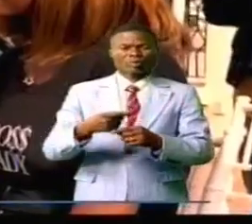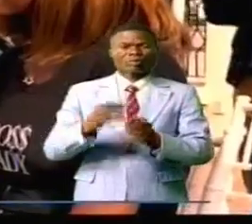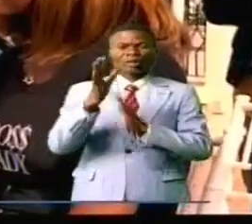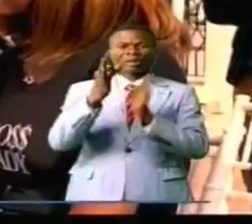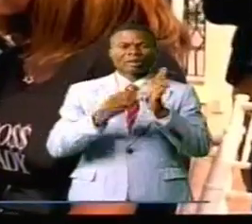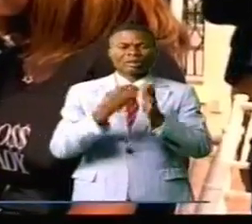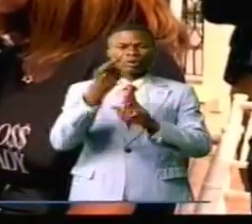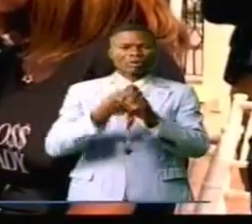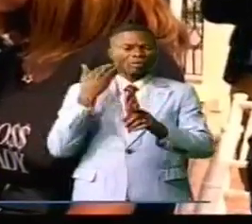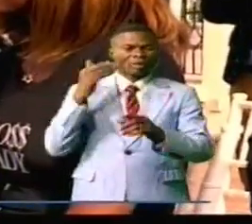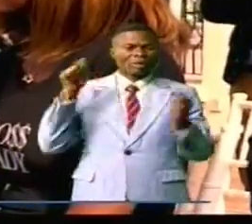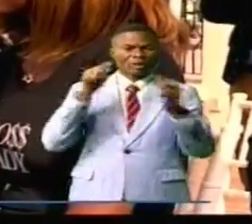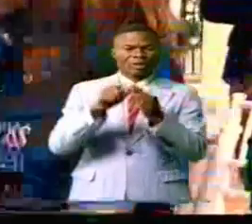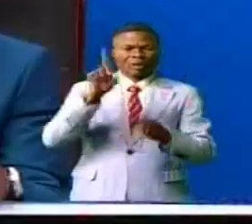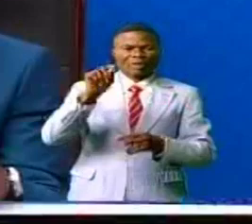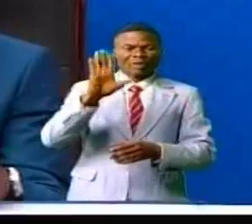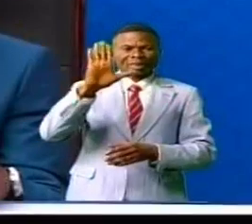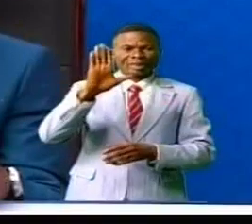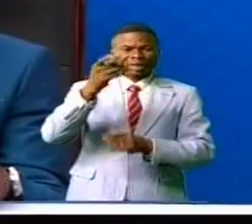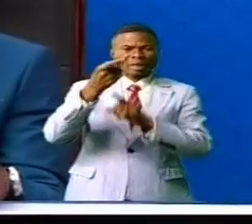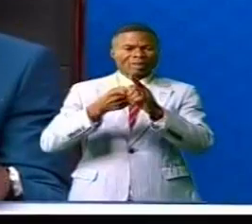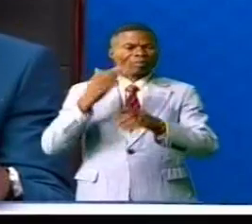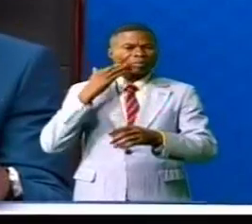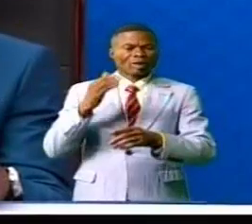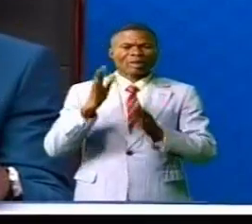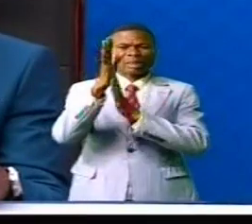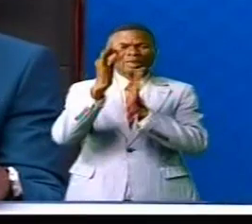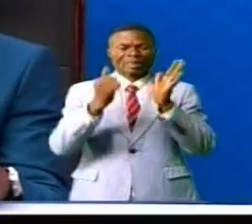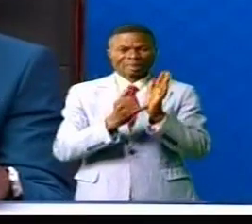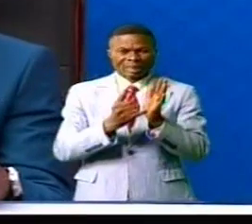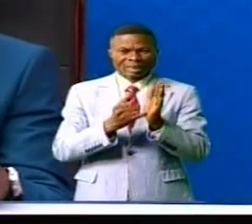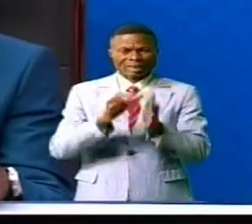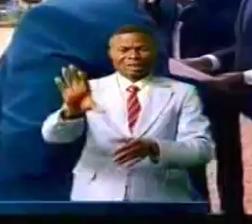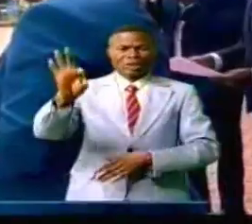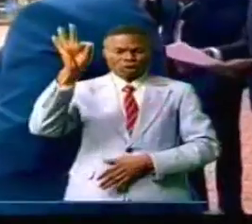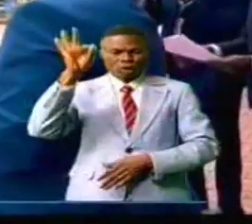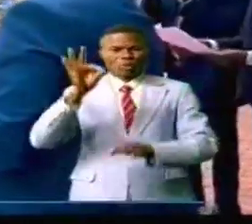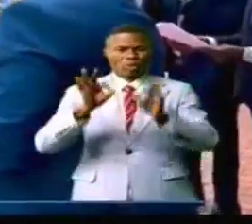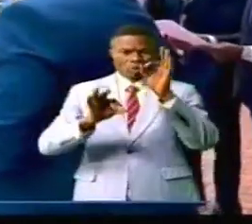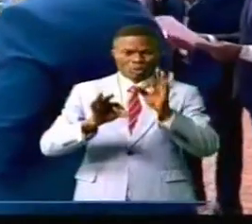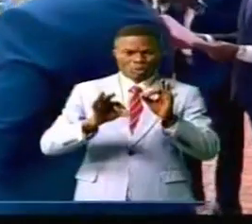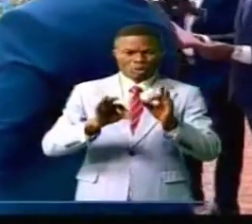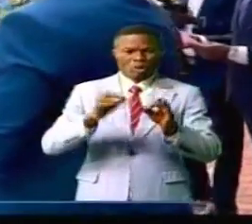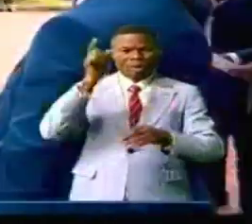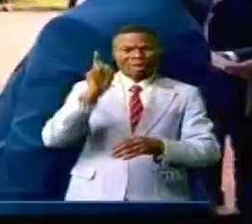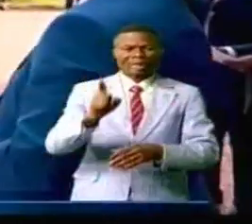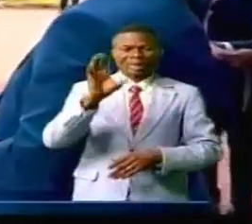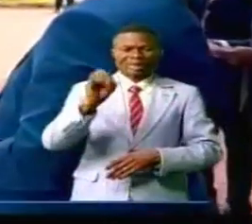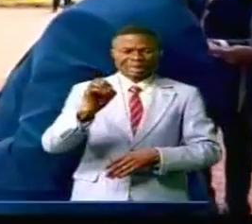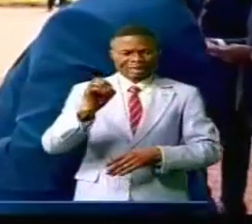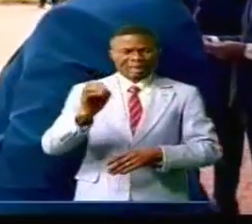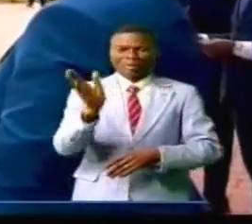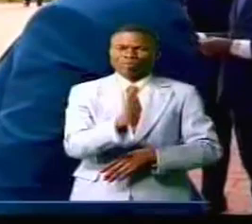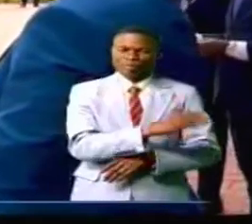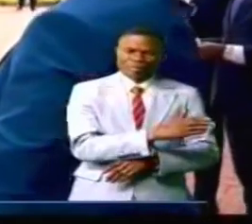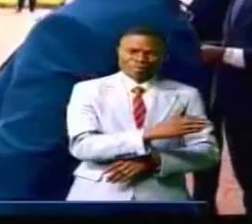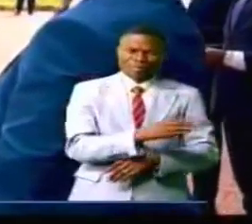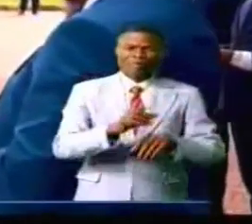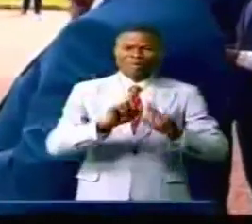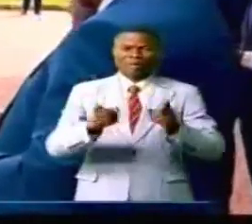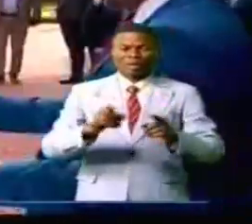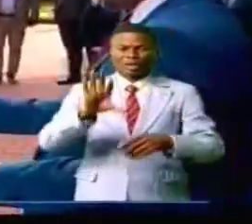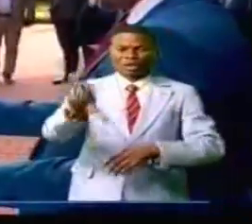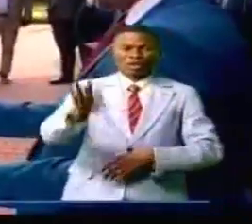18 mai au 25 mai, seules 16 start-up ont été sélectionnées sur plus de 150. Par un